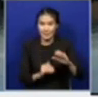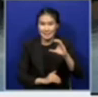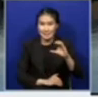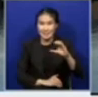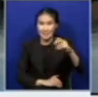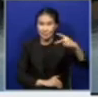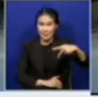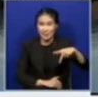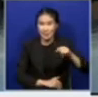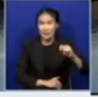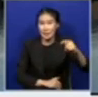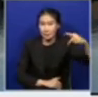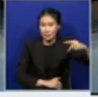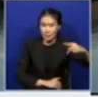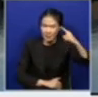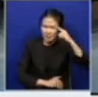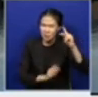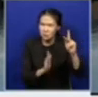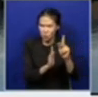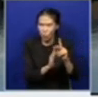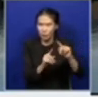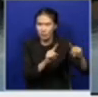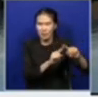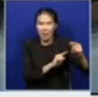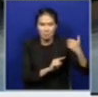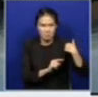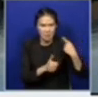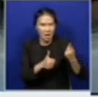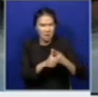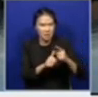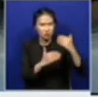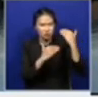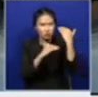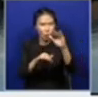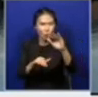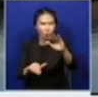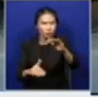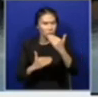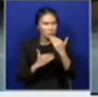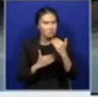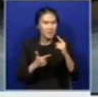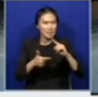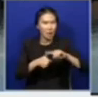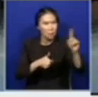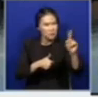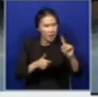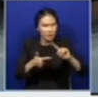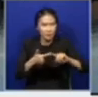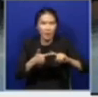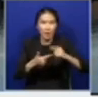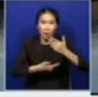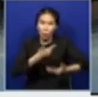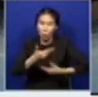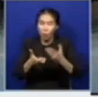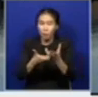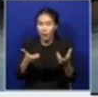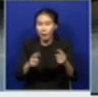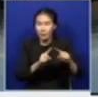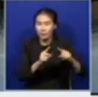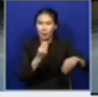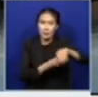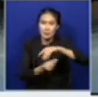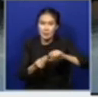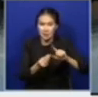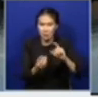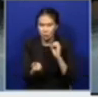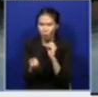ชน์จากความตกลงแตกต่างกันขึ้นอยู่กับศักยภาพขึ้นอยู่กับความสามารถของแต่ละประเทศ CPTPP